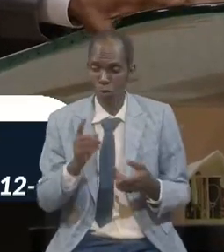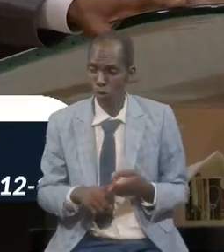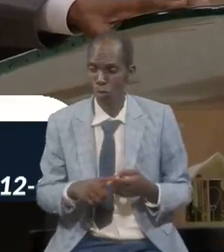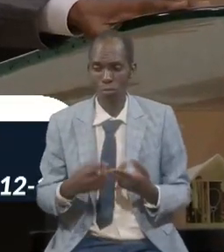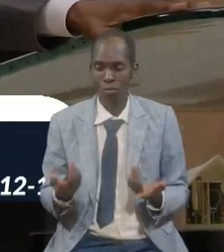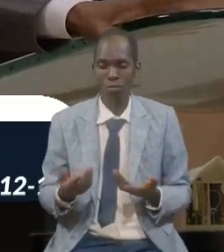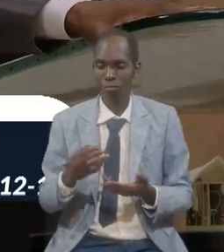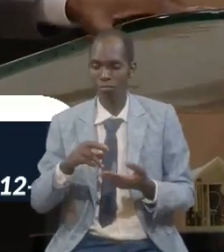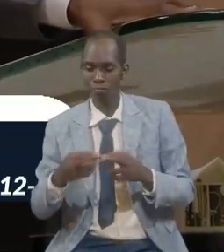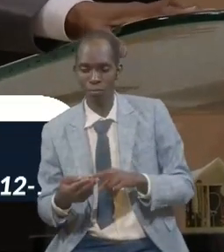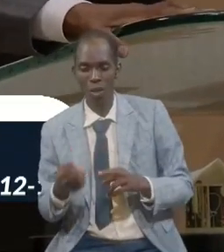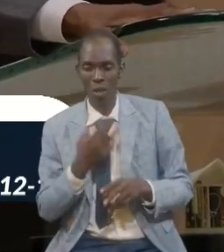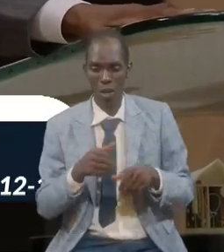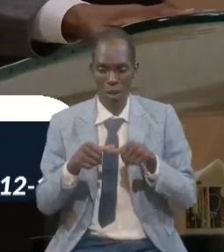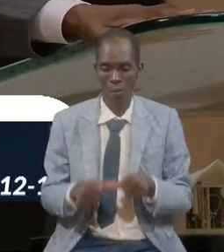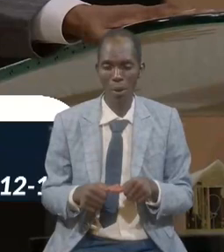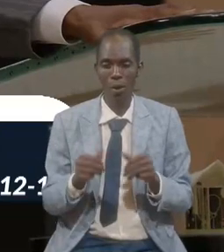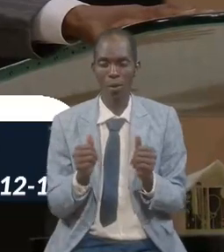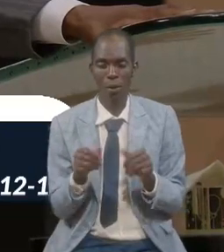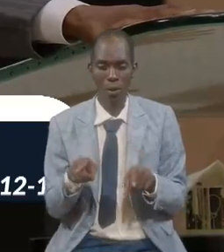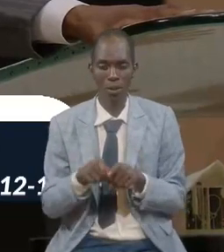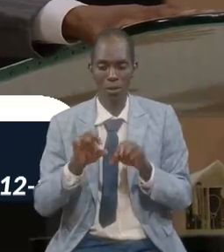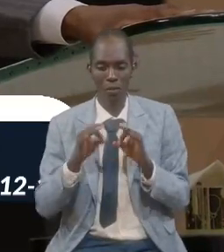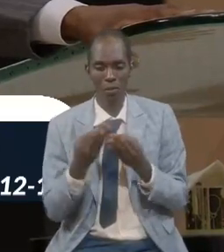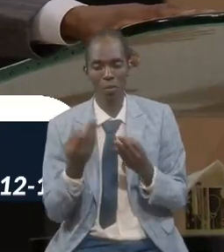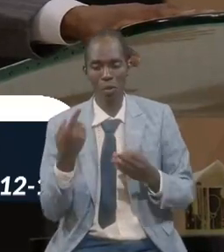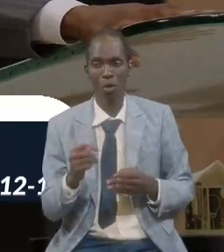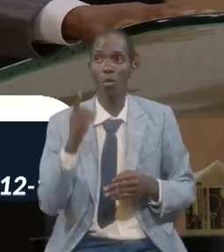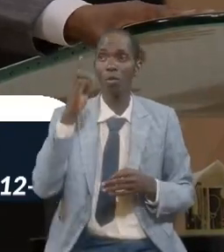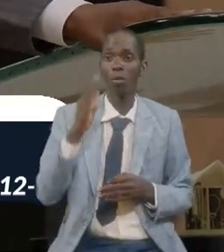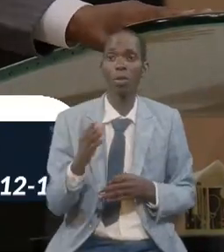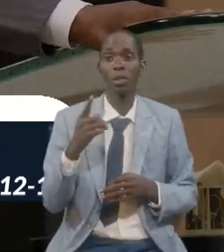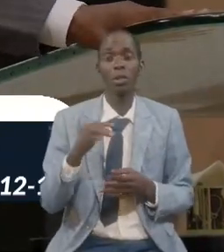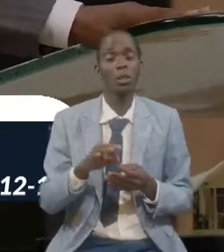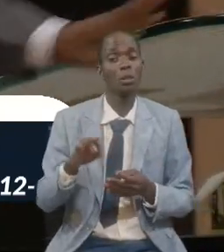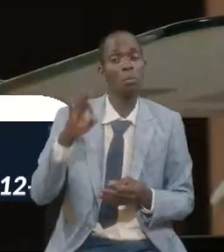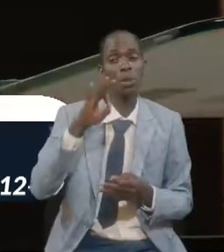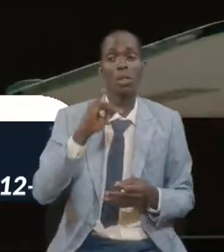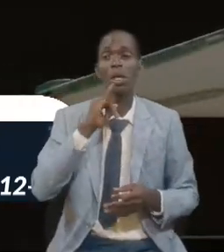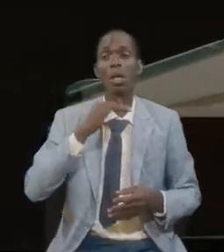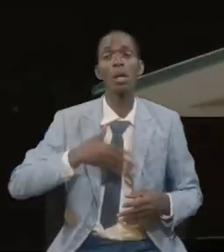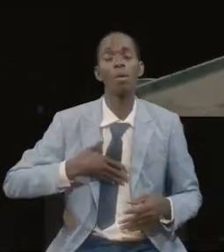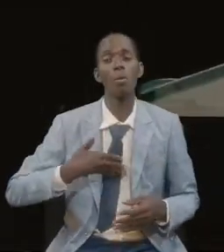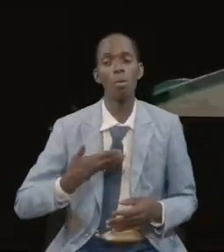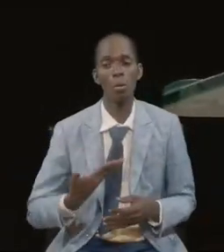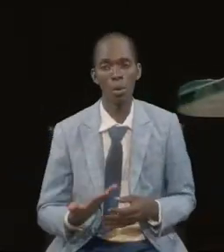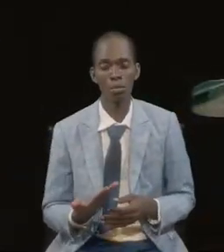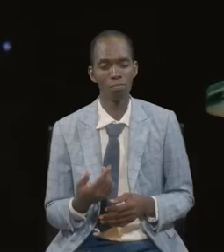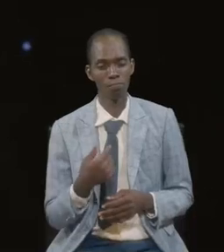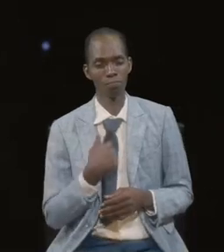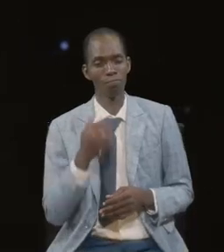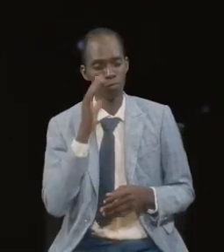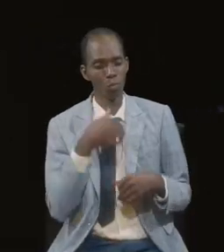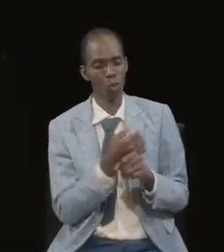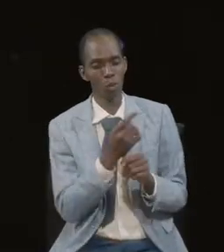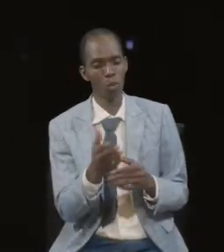demeurer comme membre de la famille de Dieu? L'esprit est bien disposé. L'esprit est bien disposé. Je vous